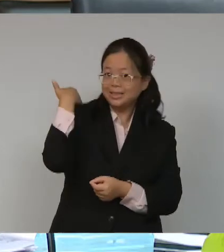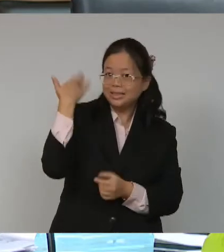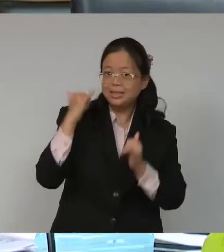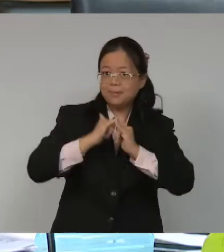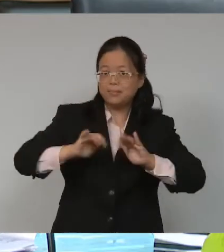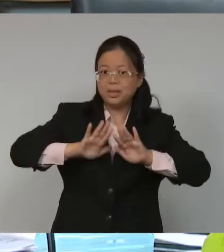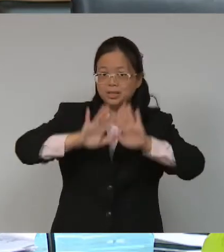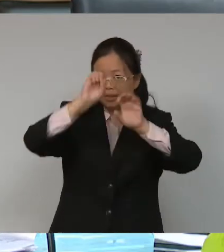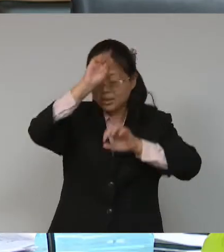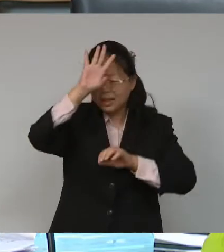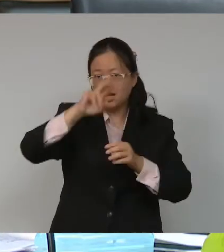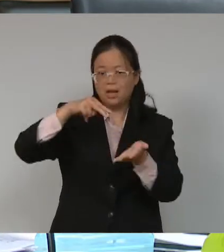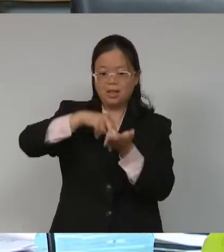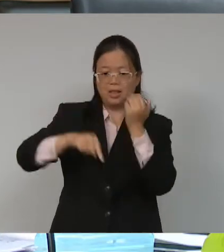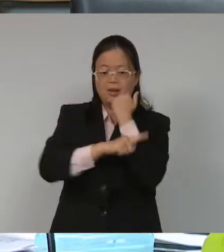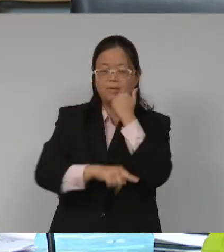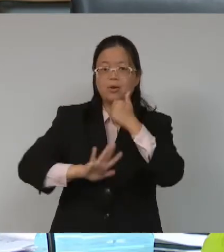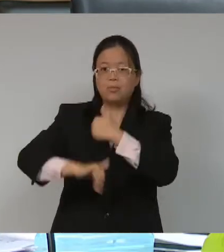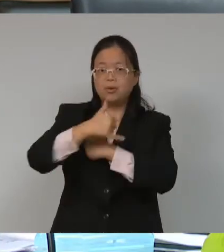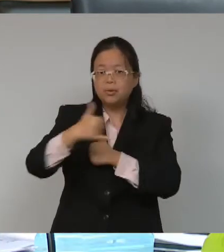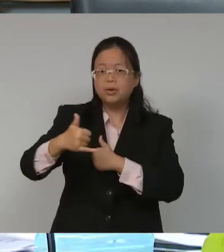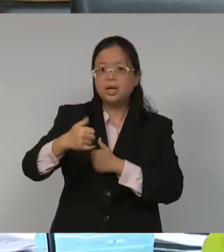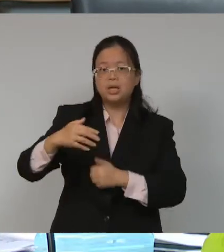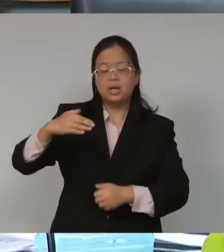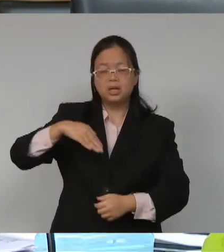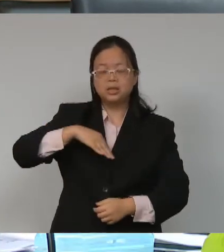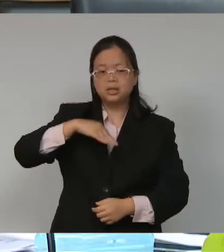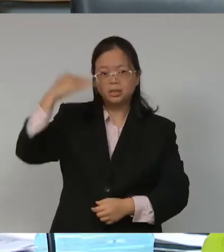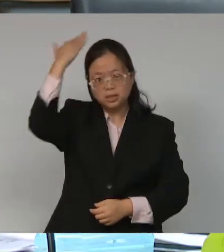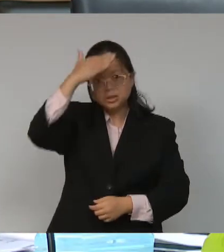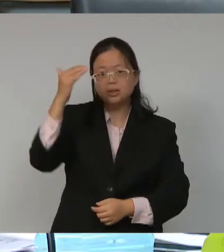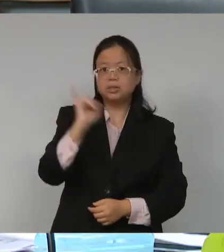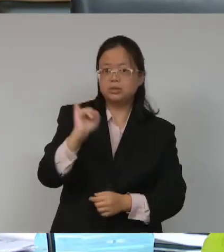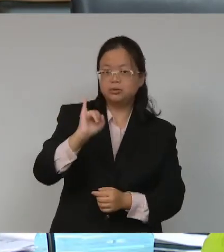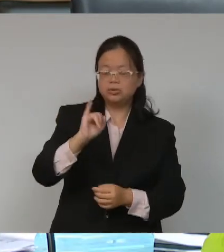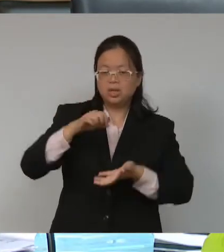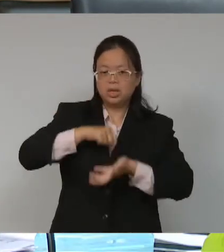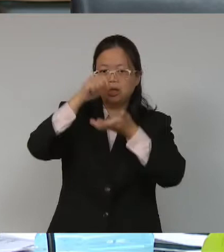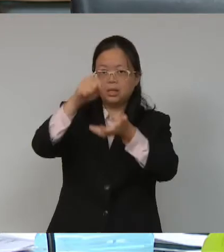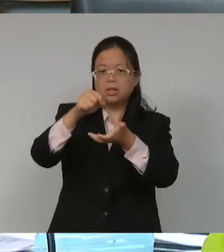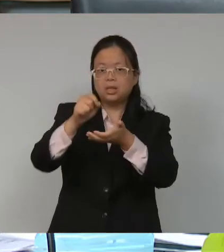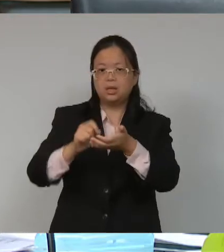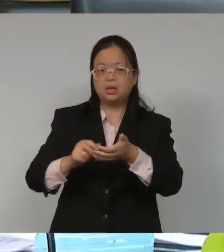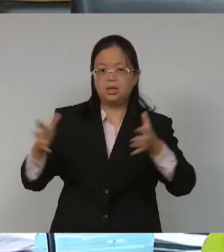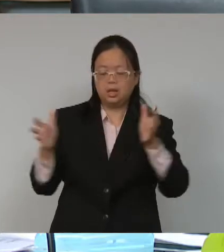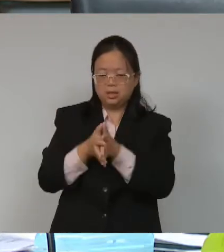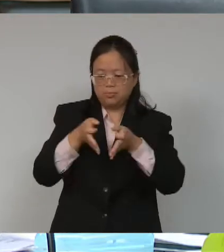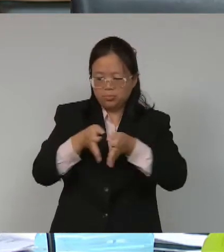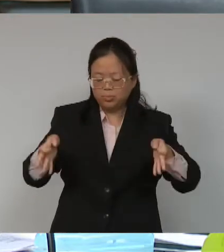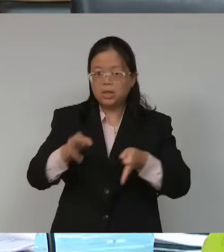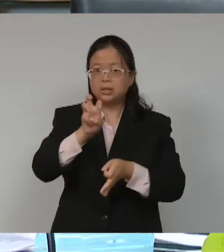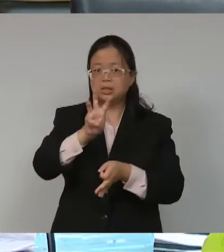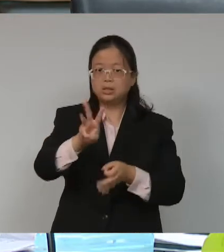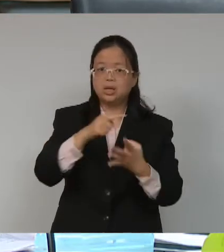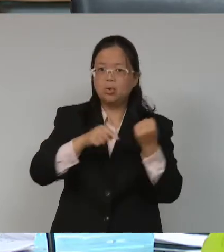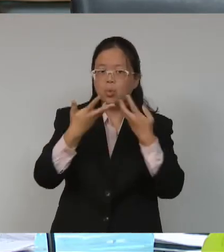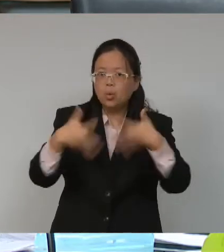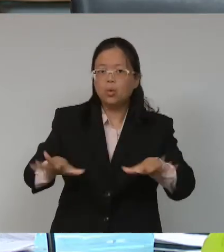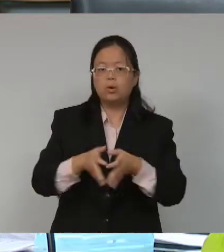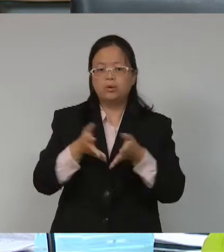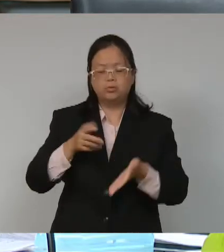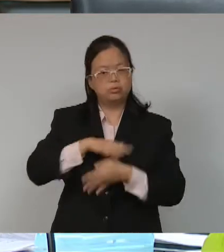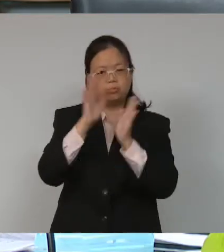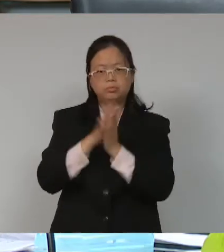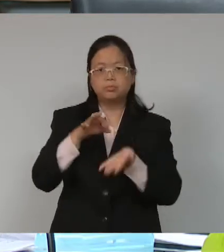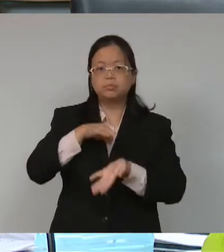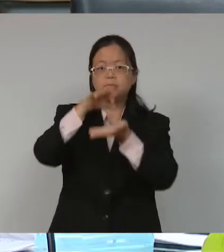等33人提案。那他在民国105年3月16号的这个立法院文书里面啊，他有这个提案。这个提